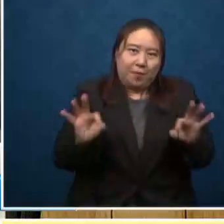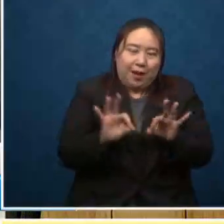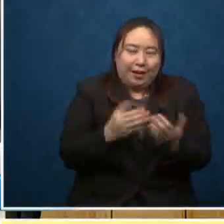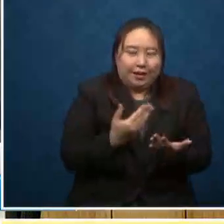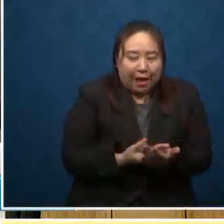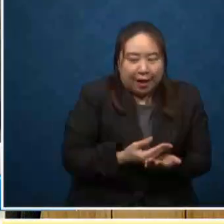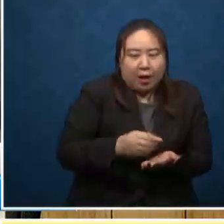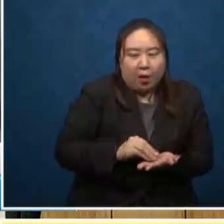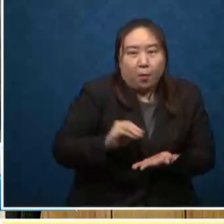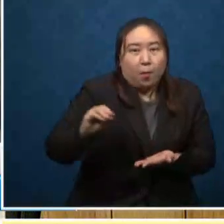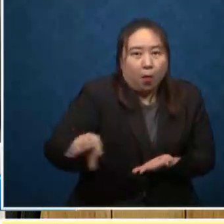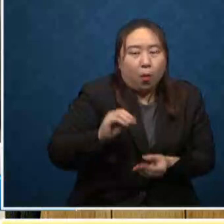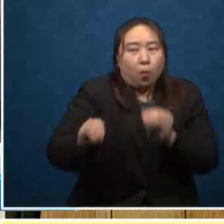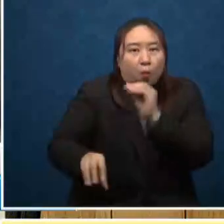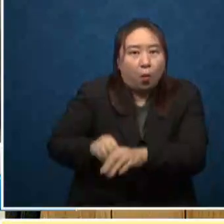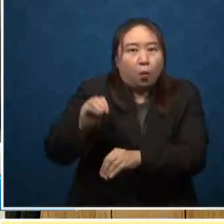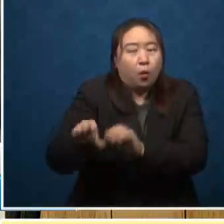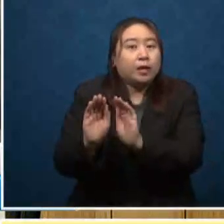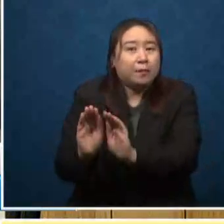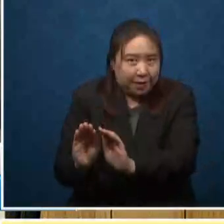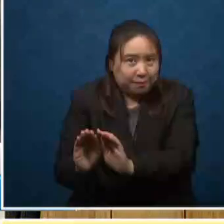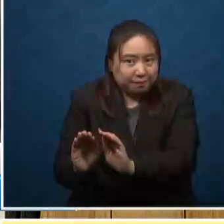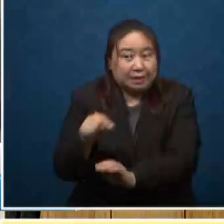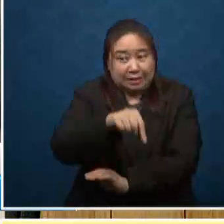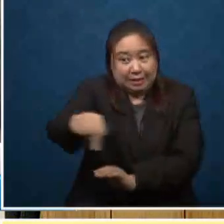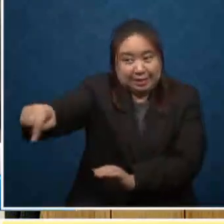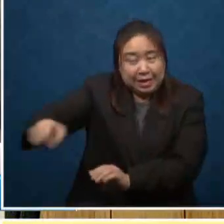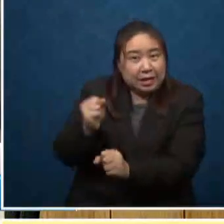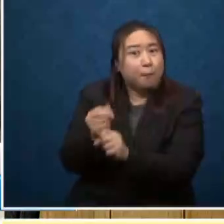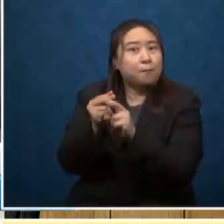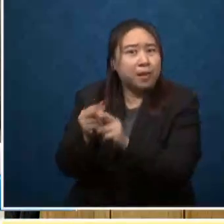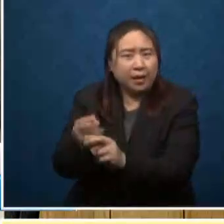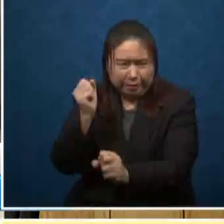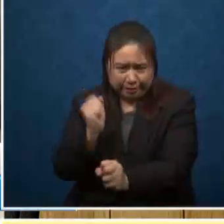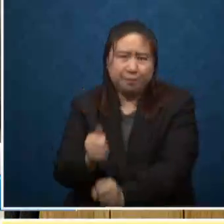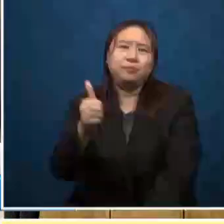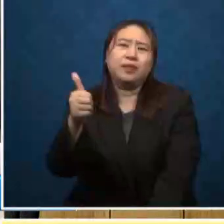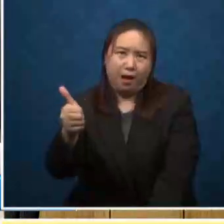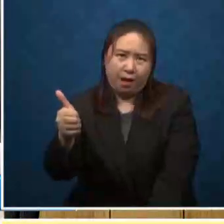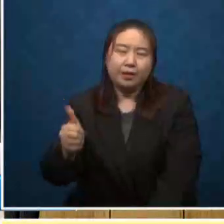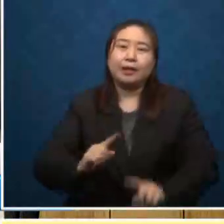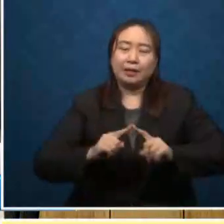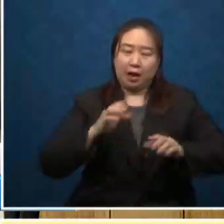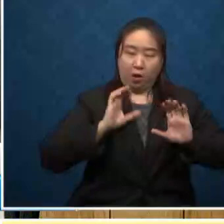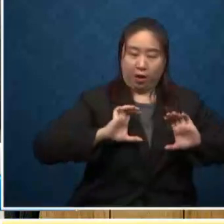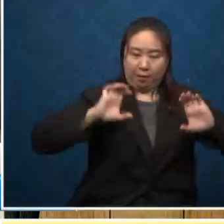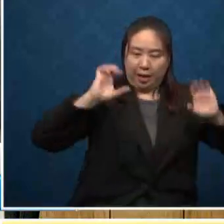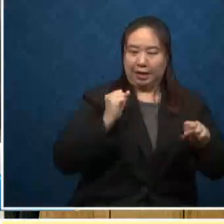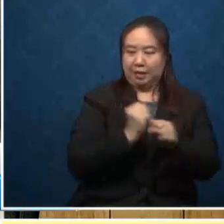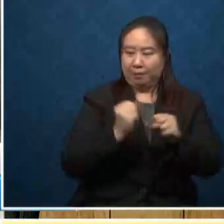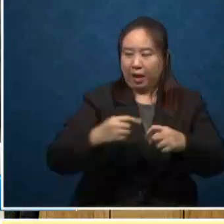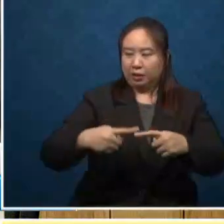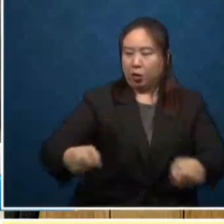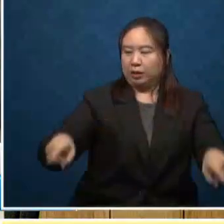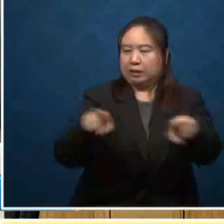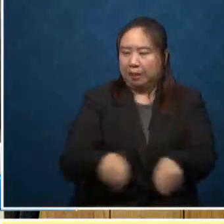ที่ในระดับตำบลและหมู่บ้านเป็นไปได้จริงเพียงแค่ว่ากลไกภาครัฐไม่ไปทำงานซ้ำซ้อนกันกลไก